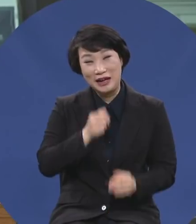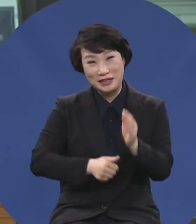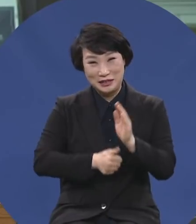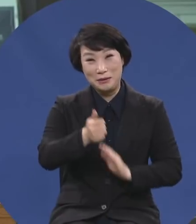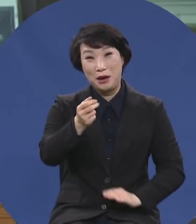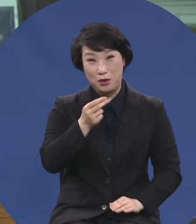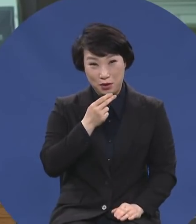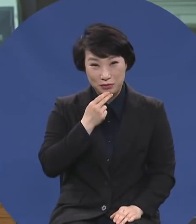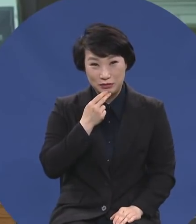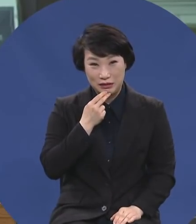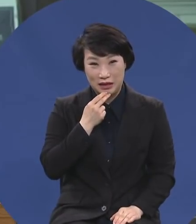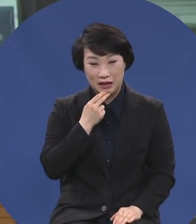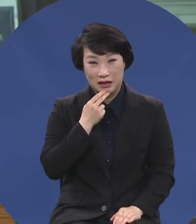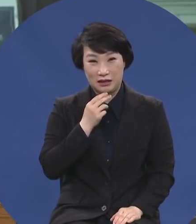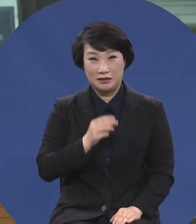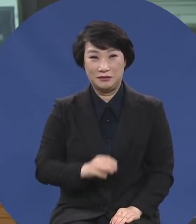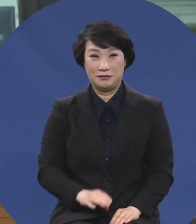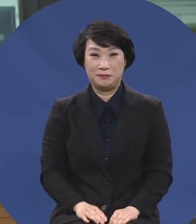희망이 없다.